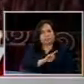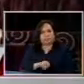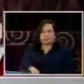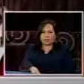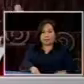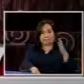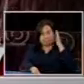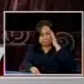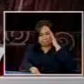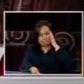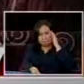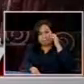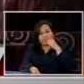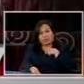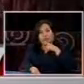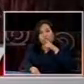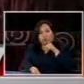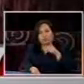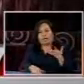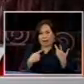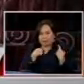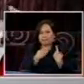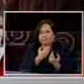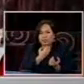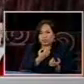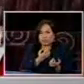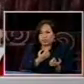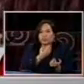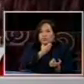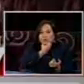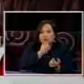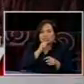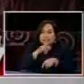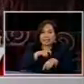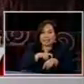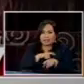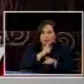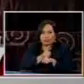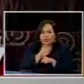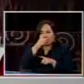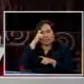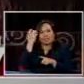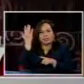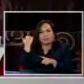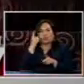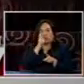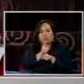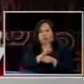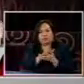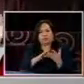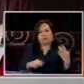Alam niyo po, talagang sinamantala ko ang pagkakataon na ito dahil dati po kayo ang chairman ng Commission on Human Rights.